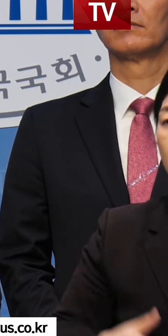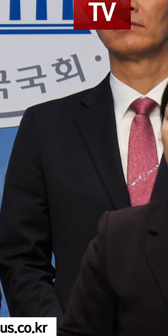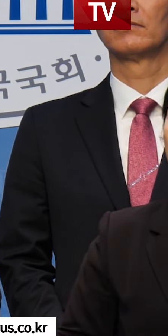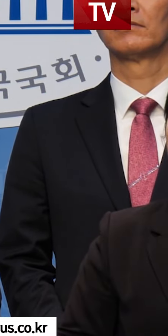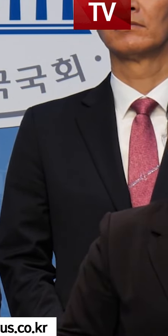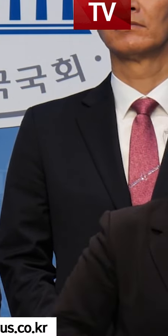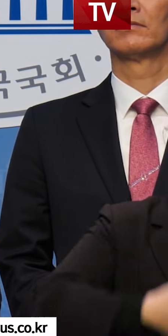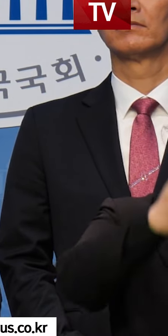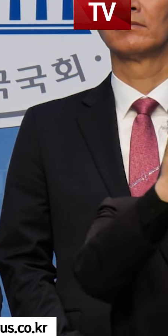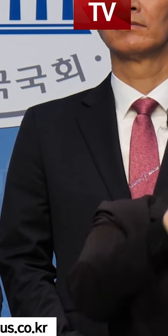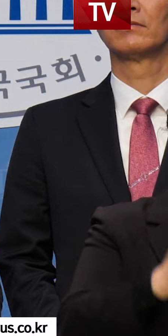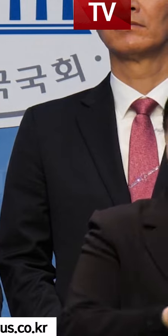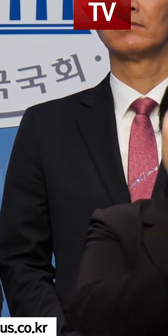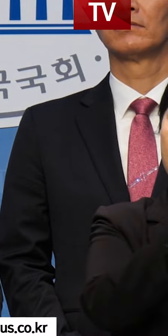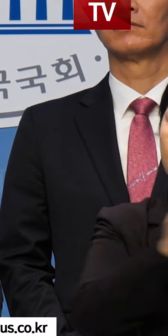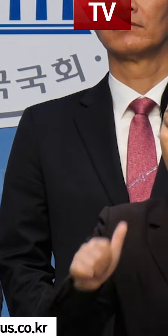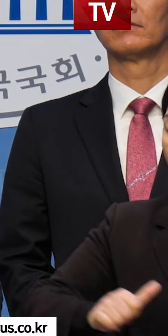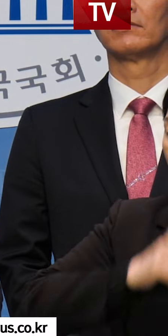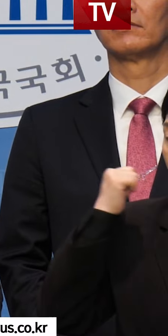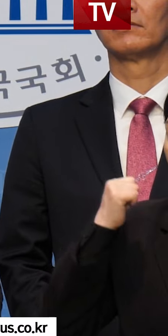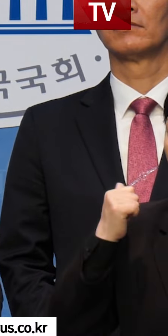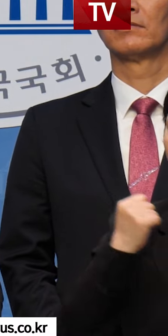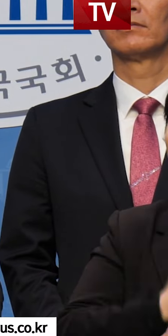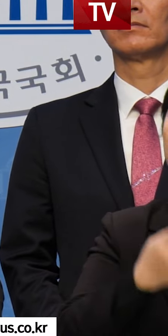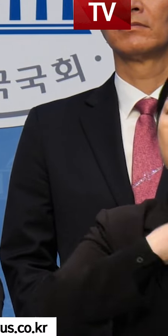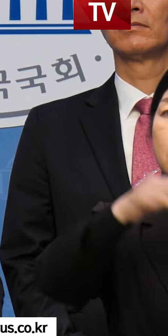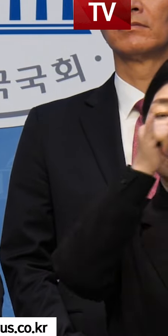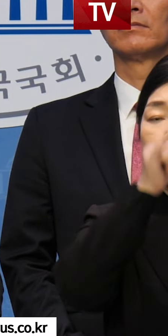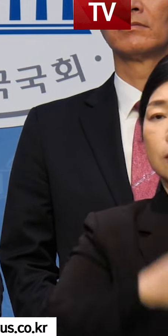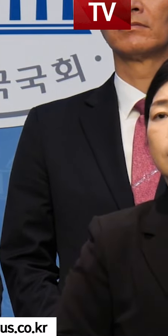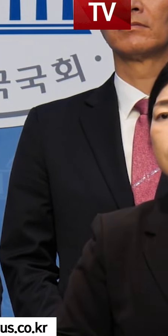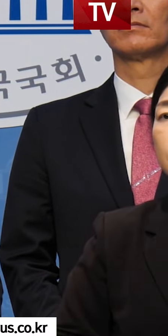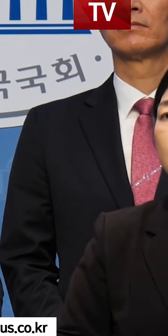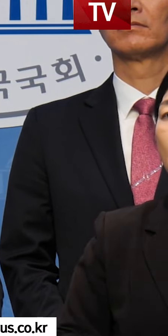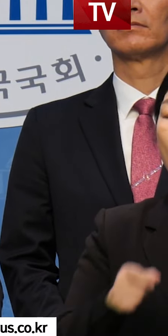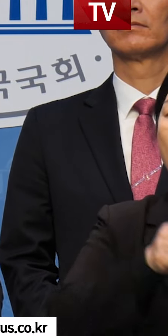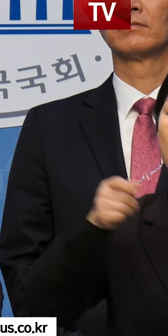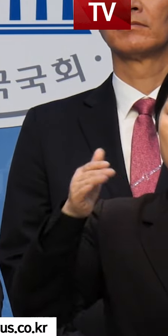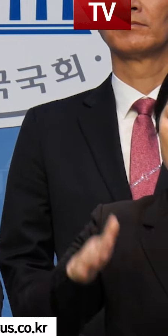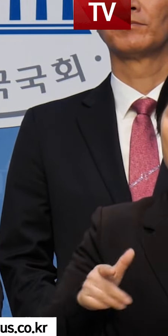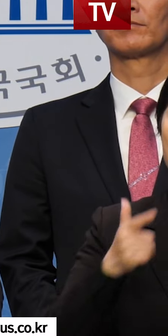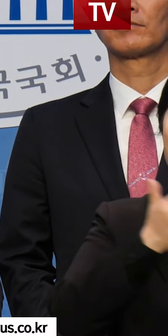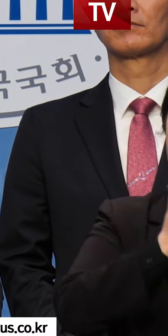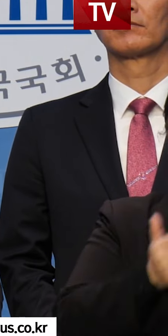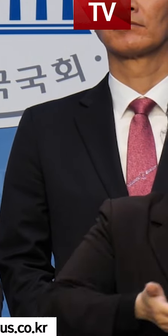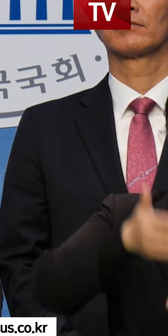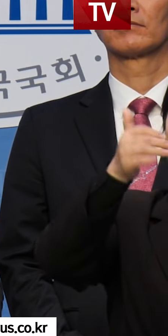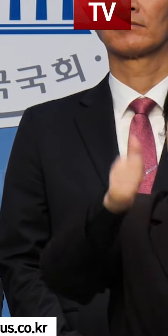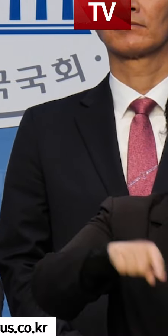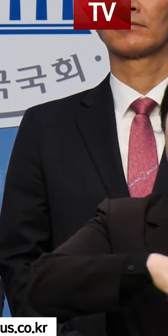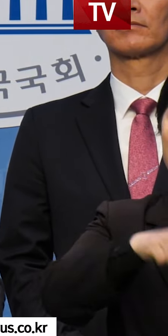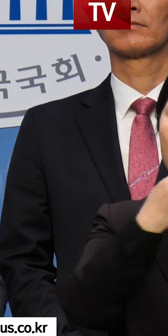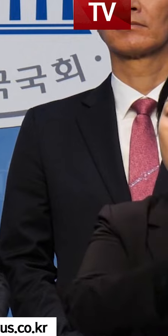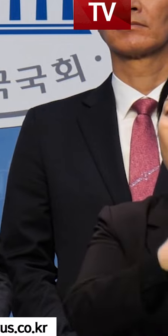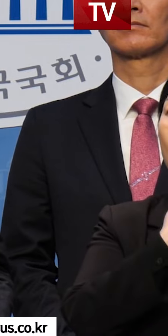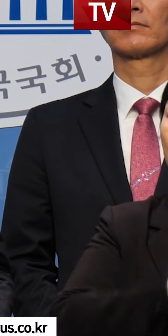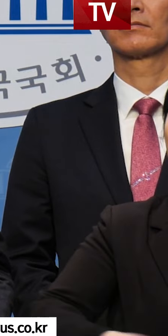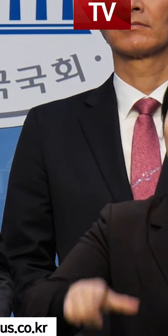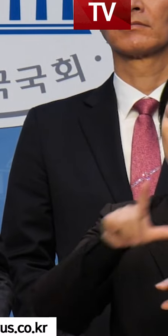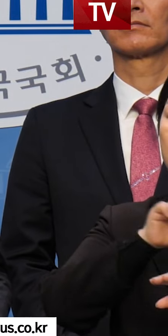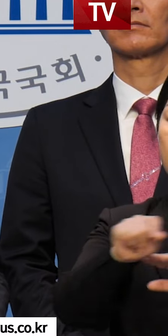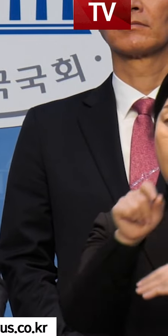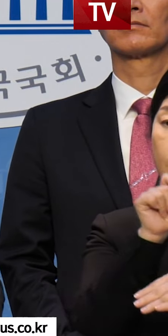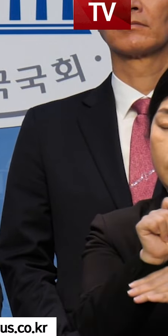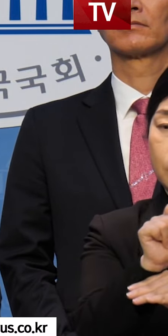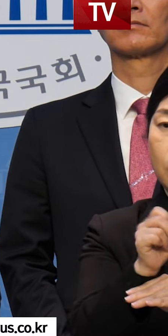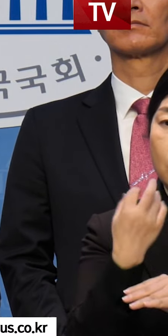강원도민들의 또한 분노를 삼바도 있습니다. 오랫동안 남양주 시장을 역임하시면서 지방행정,